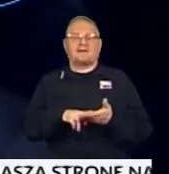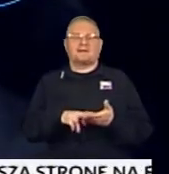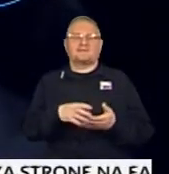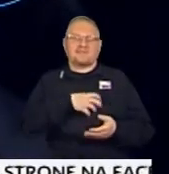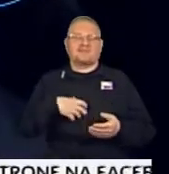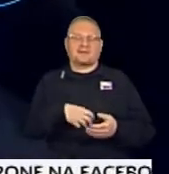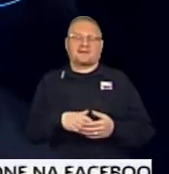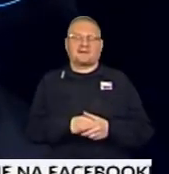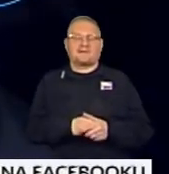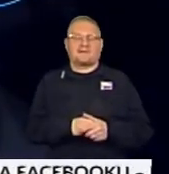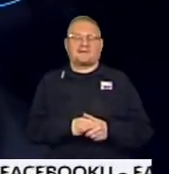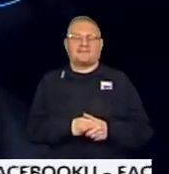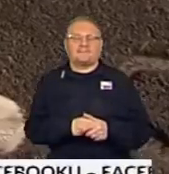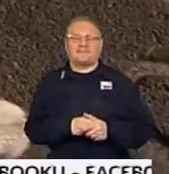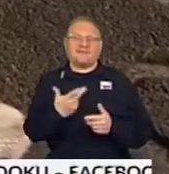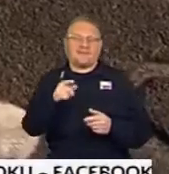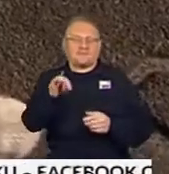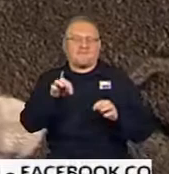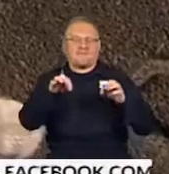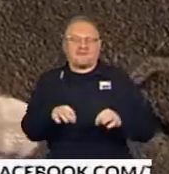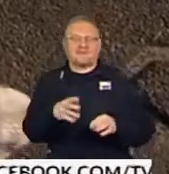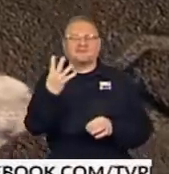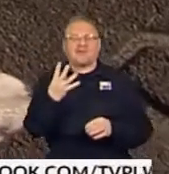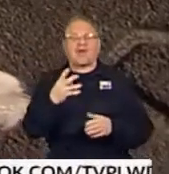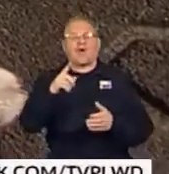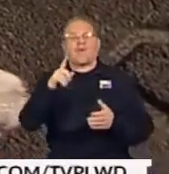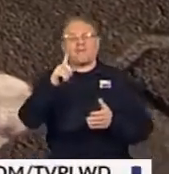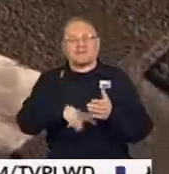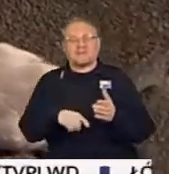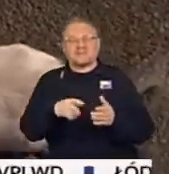na zwierzętach, które no nie są temu winne. Czteromiesięczny Budyń